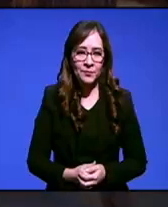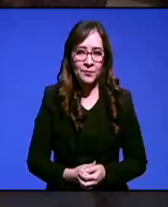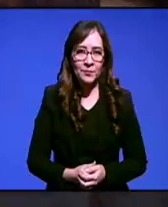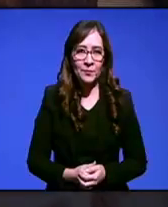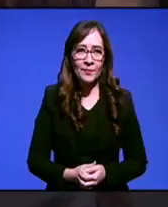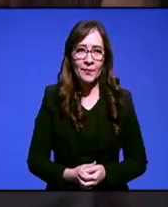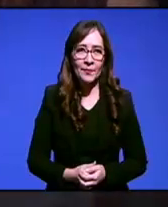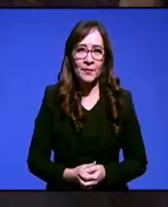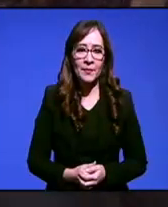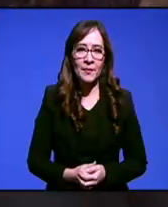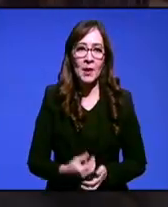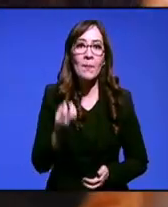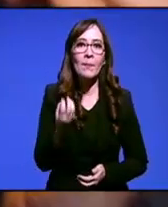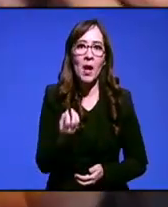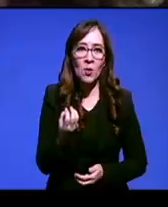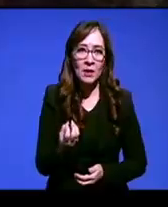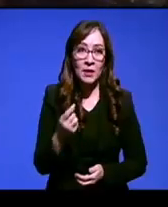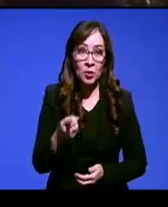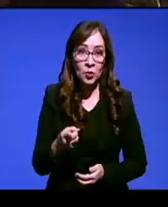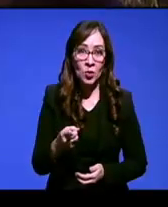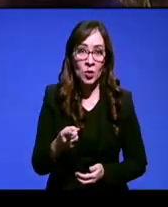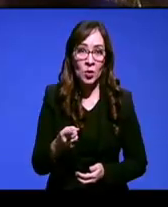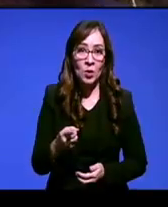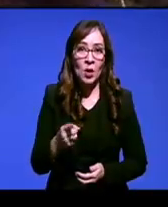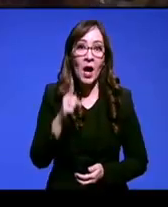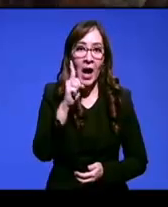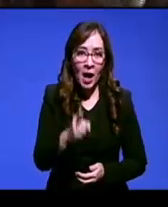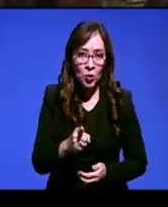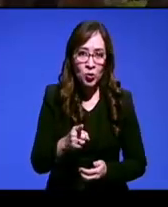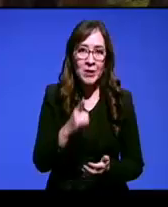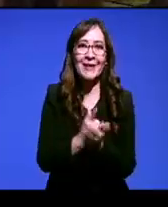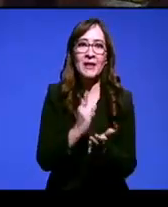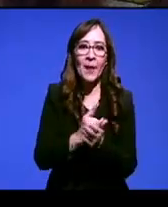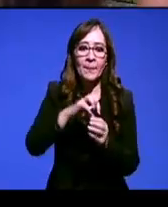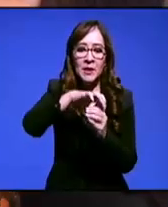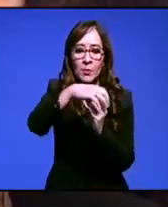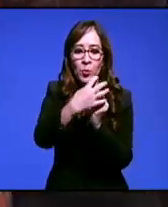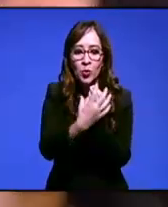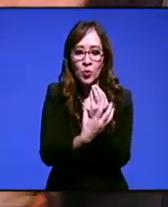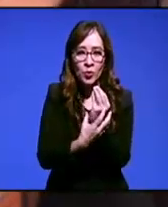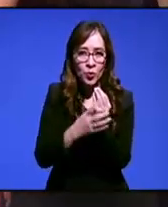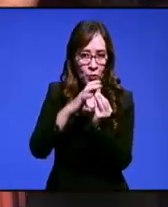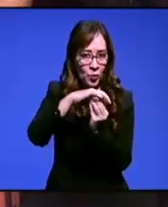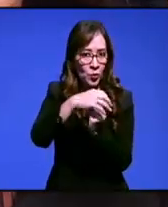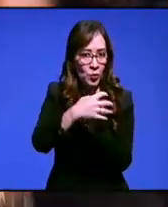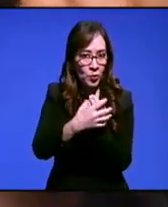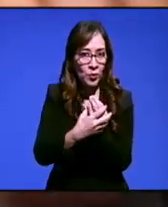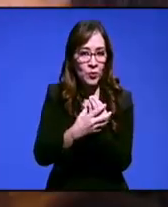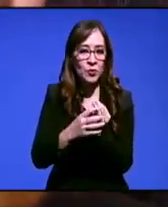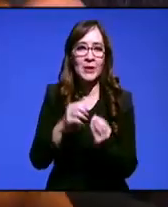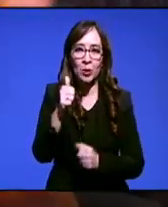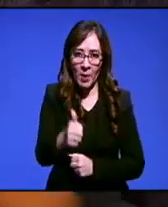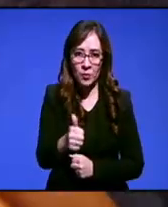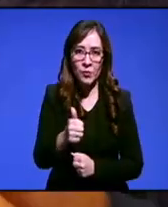gitu. Jadi bawangnya itu masih terbungkus sama kulitnya ya? Oh gitu. Jadi kalau memang mau menyimpan bawang yang